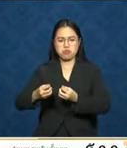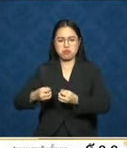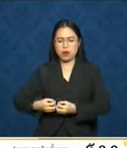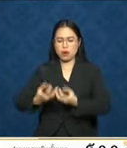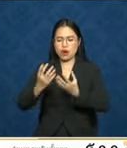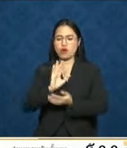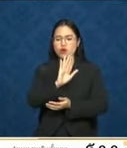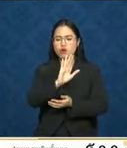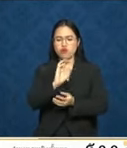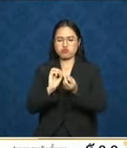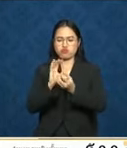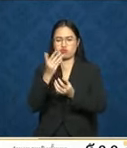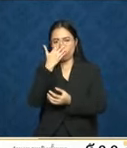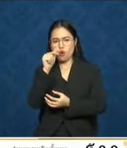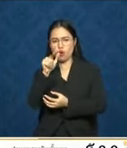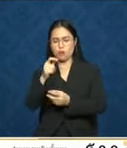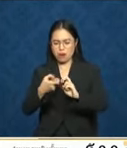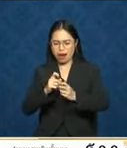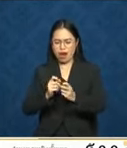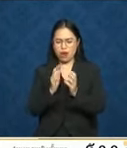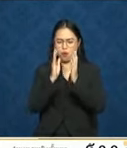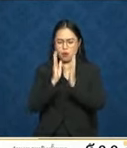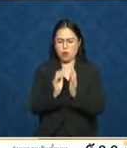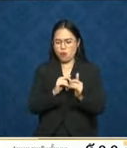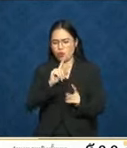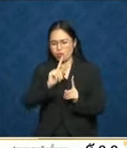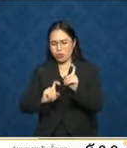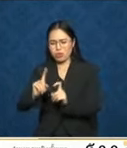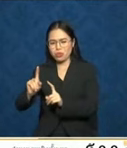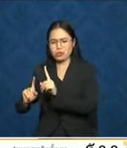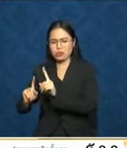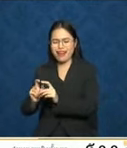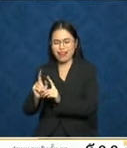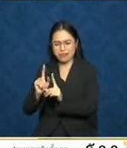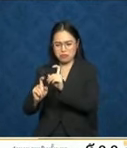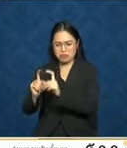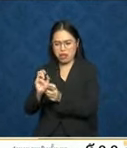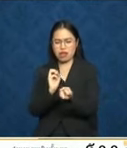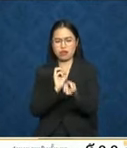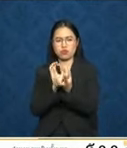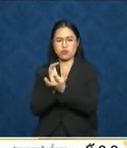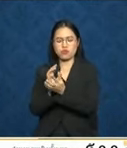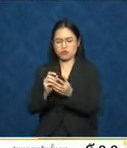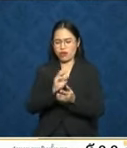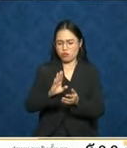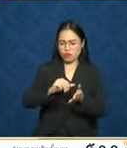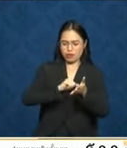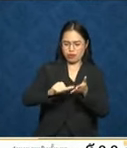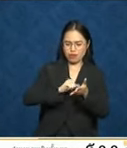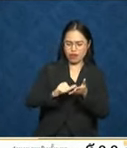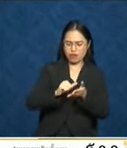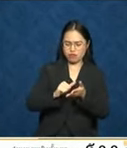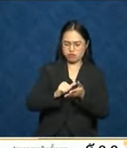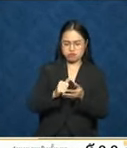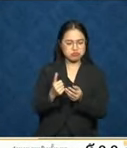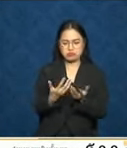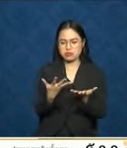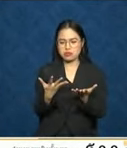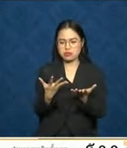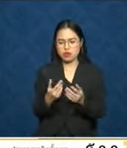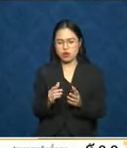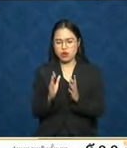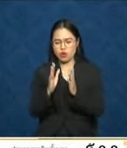านี้ทำให้แรงงานเสียชีวิตและเสียชีวิตอย่างต่อเนื่องแต่ระบบการแก้ไขจริงใจไม่เกิดขึ้นคน